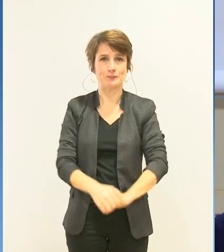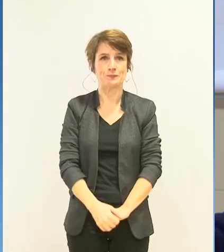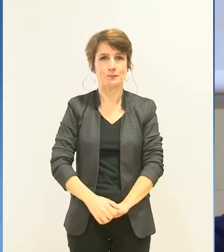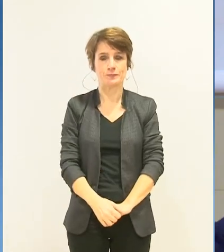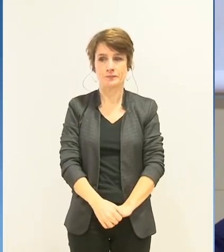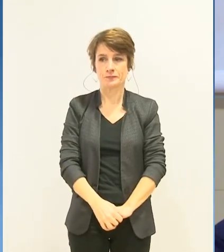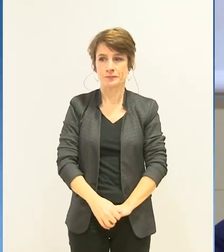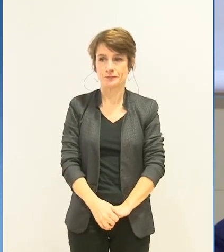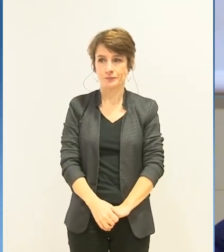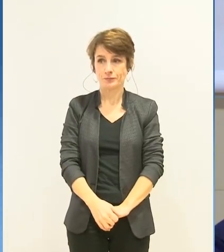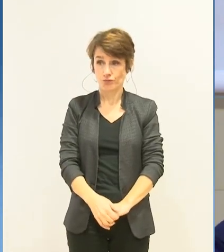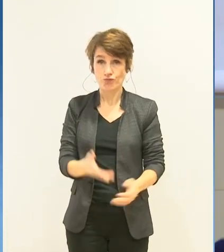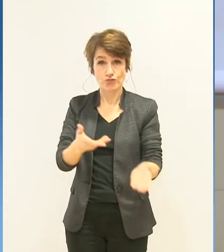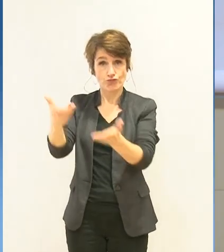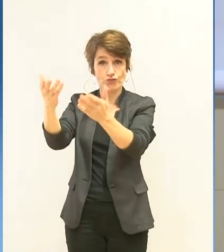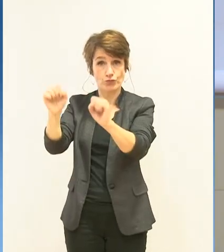parole